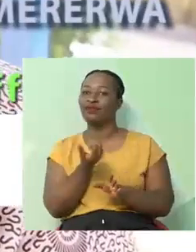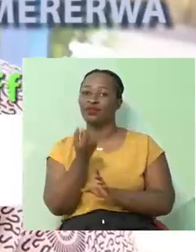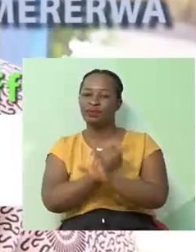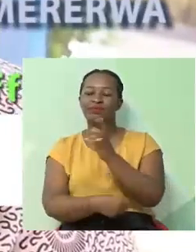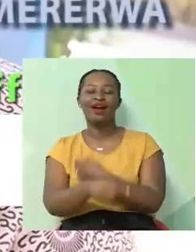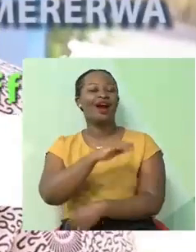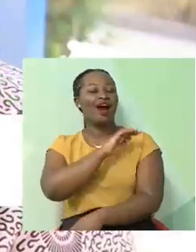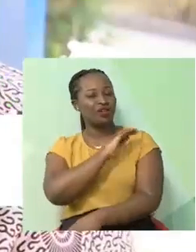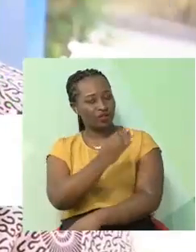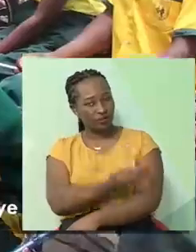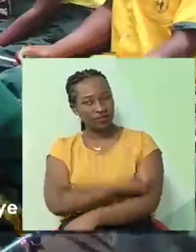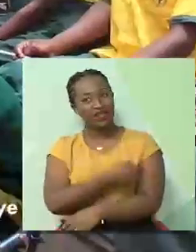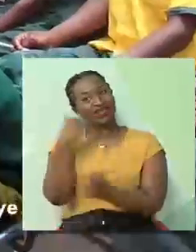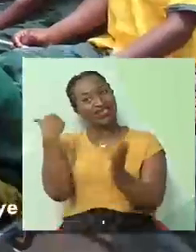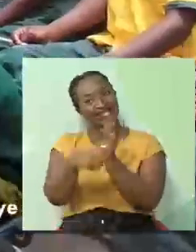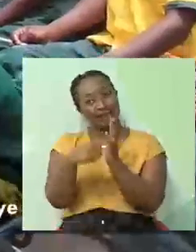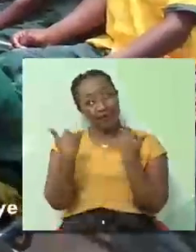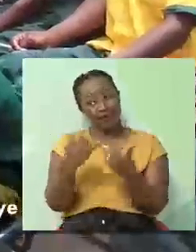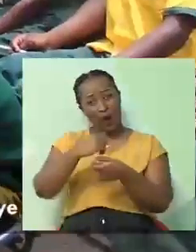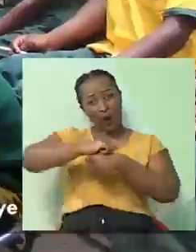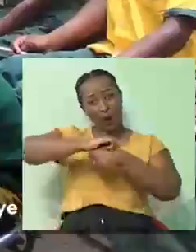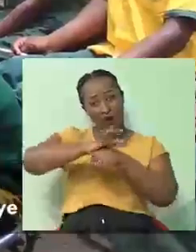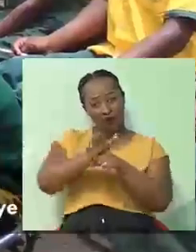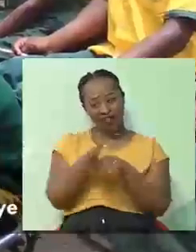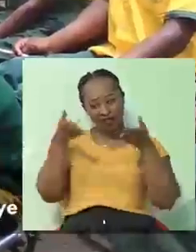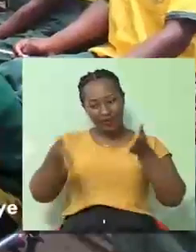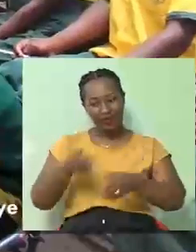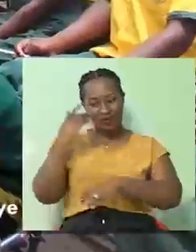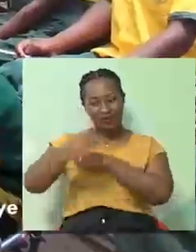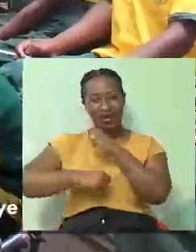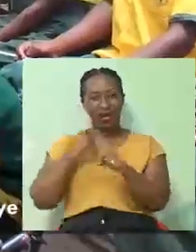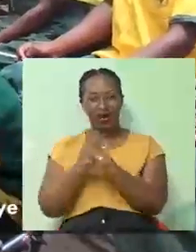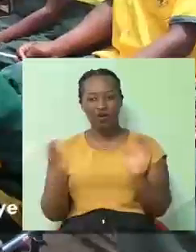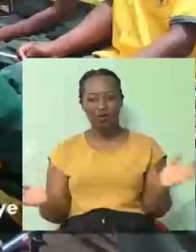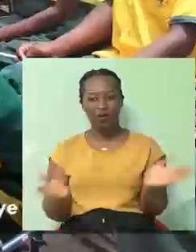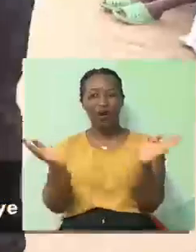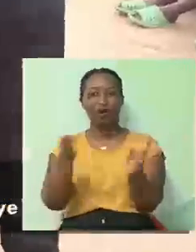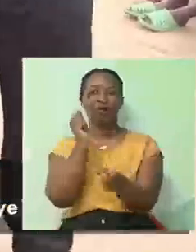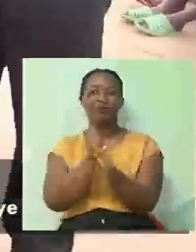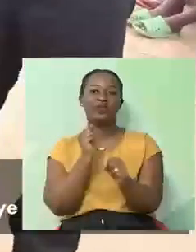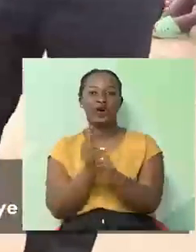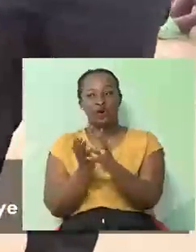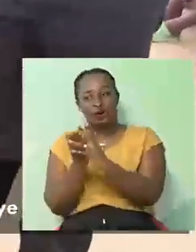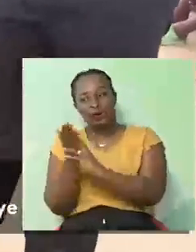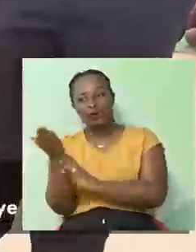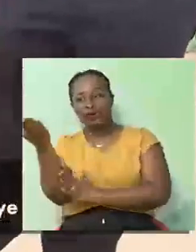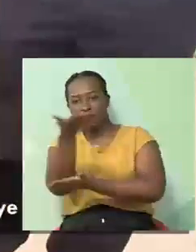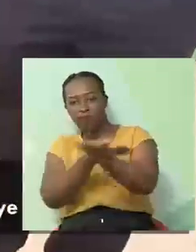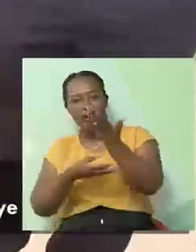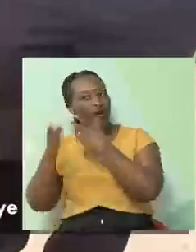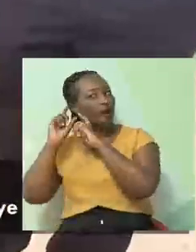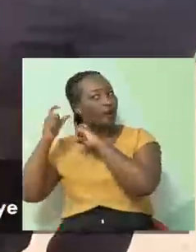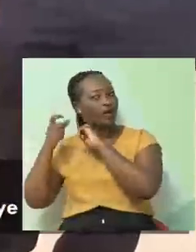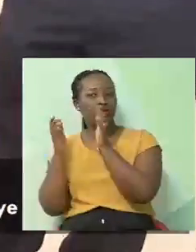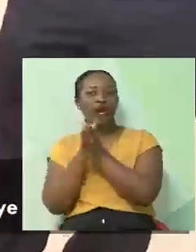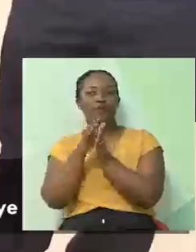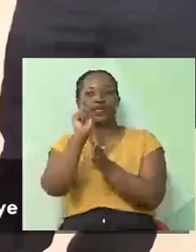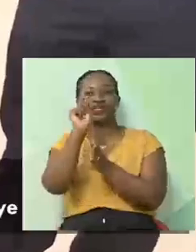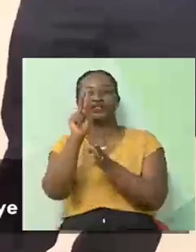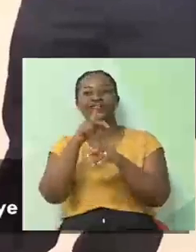ubumuga nawe ashoboye. Kubera icyorezo cya COVID-19 muri uyu mwaka, ubukangurambaga buzakorwa bunyujijwe mu biganiro ku